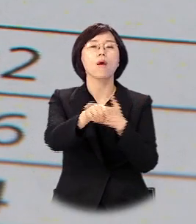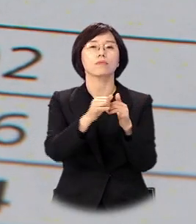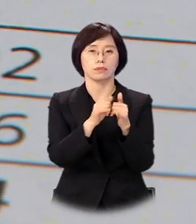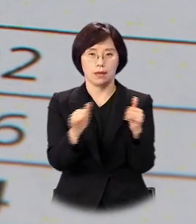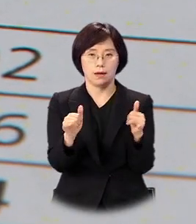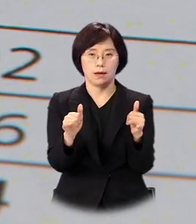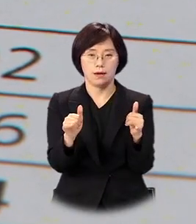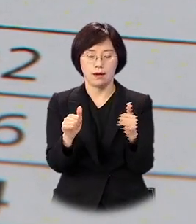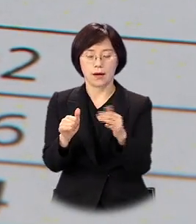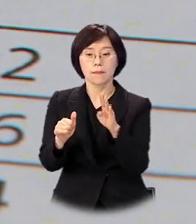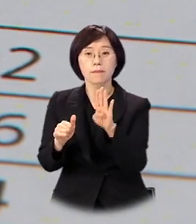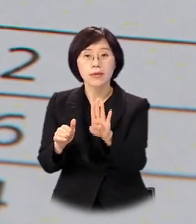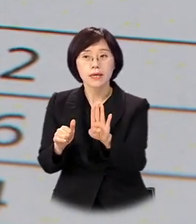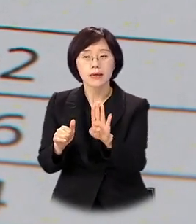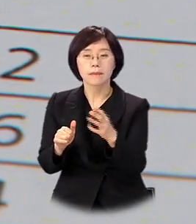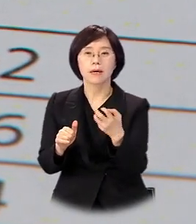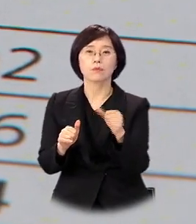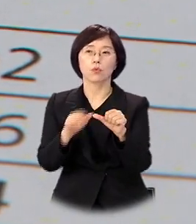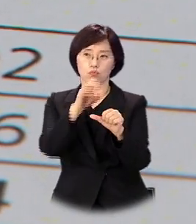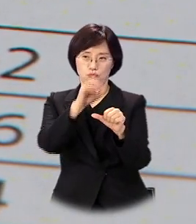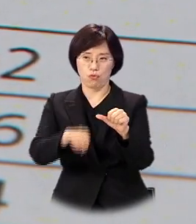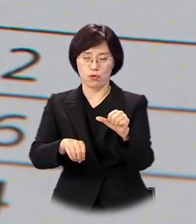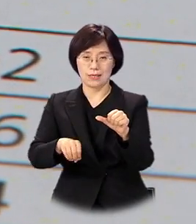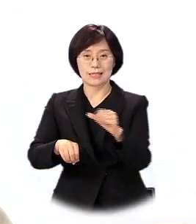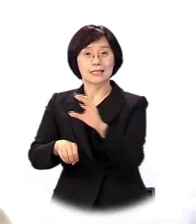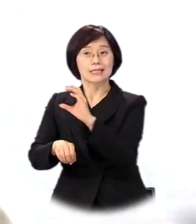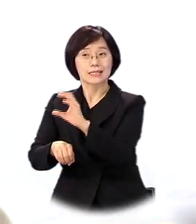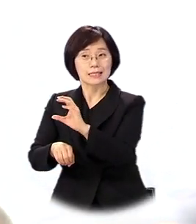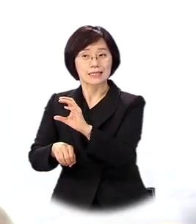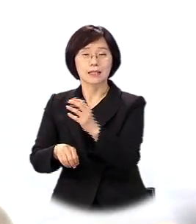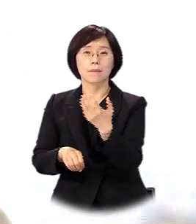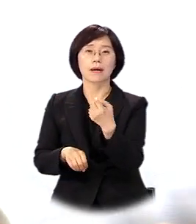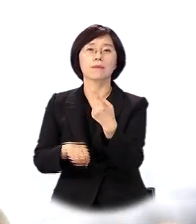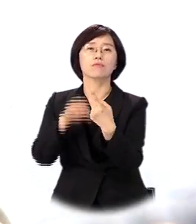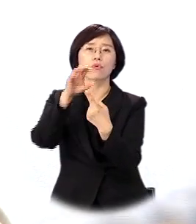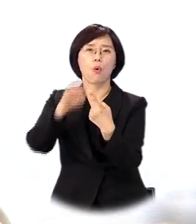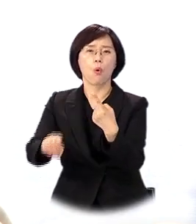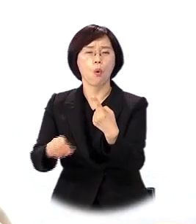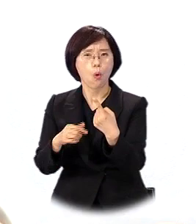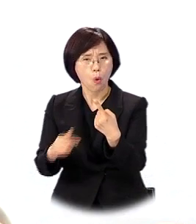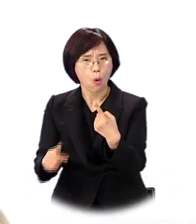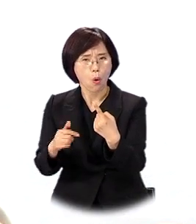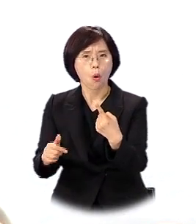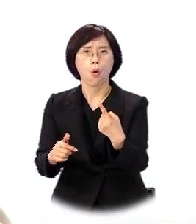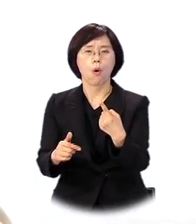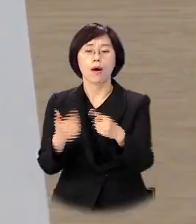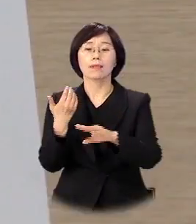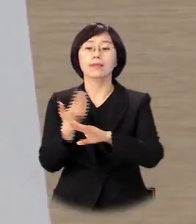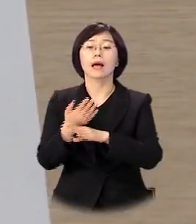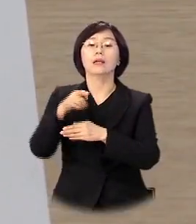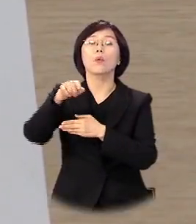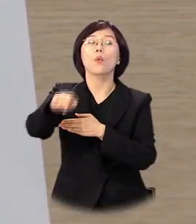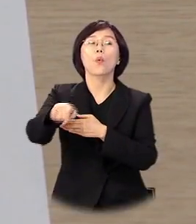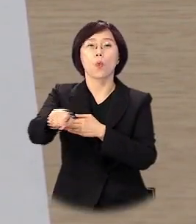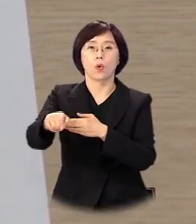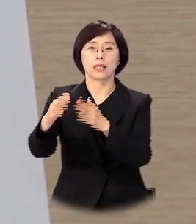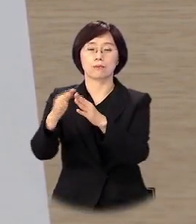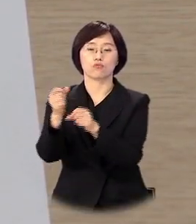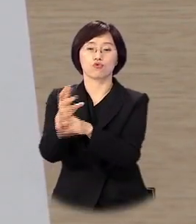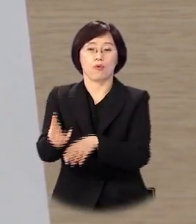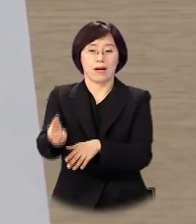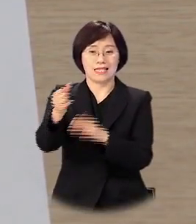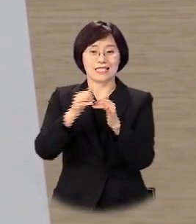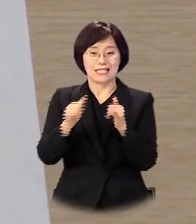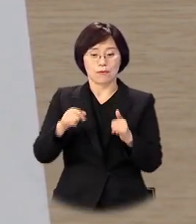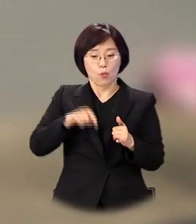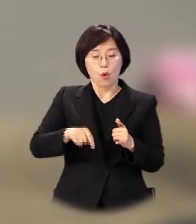외지인이었고 B아파트는 85%, C아파트는 81%가 다른 지역에 주소를 둔